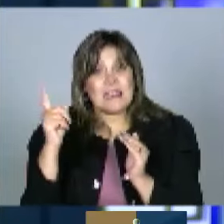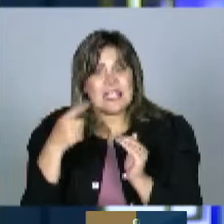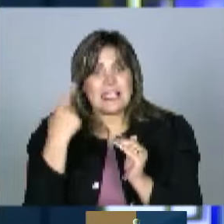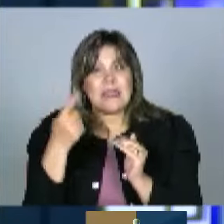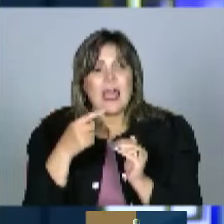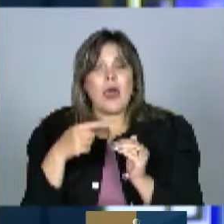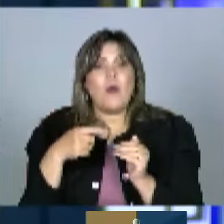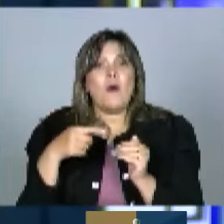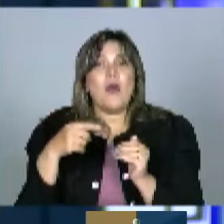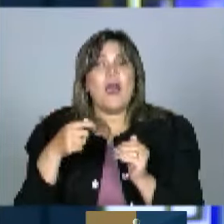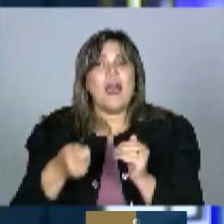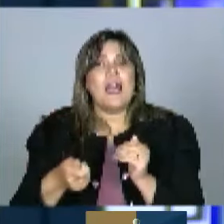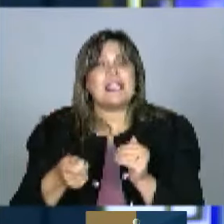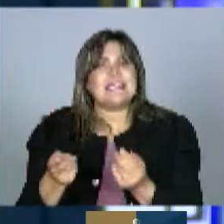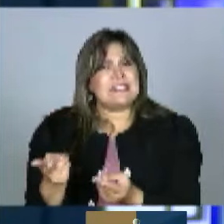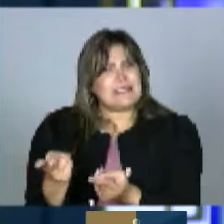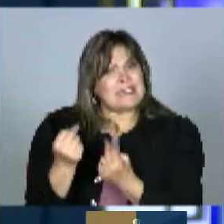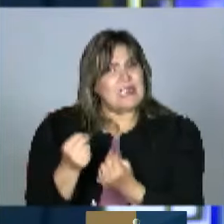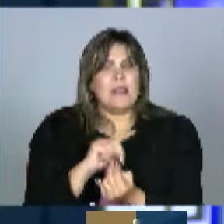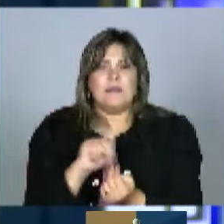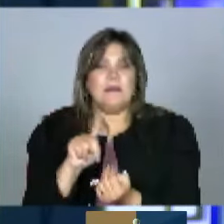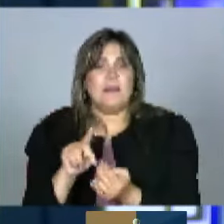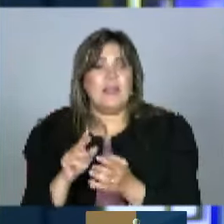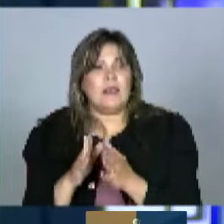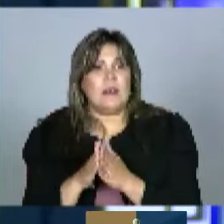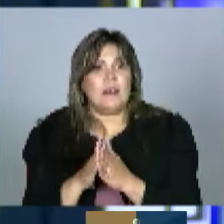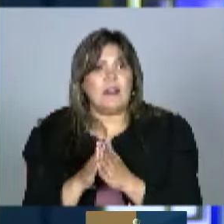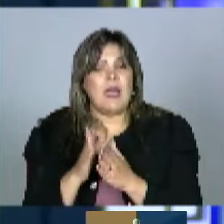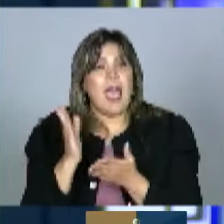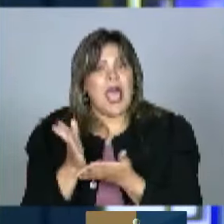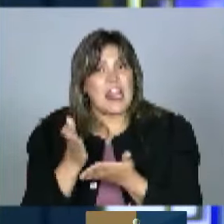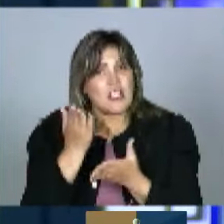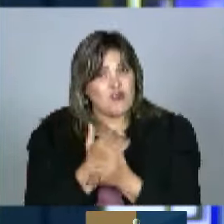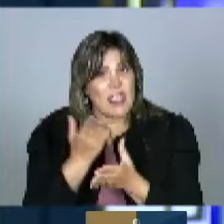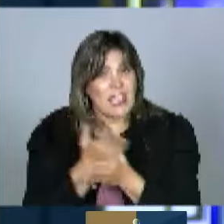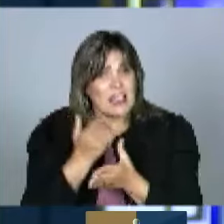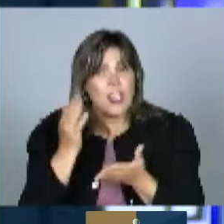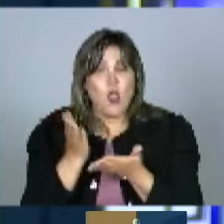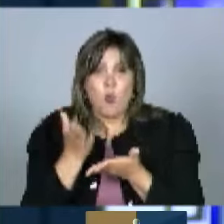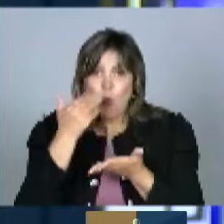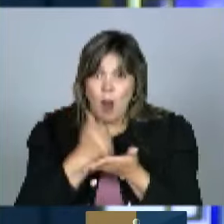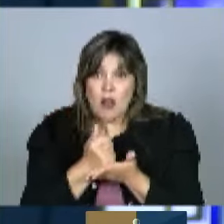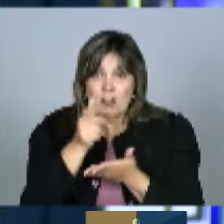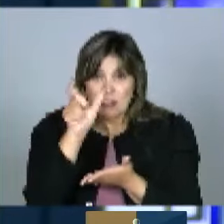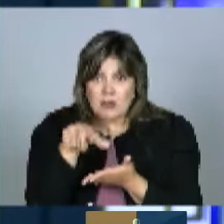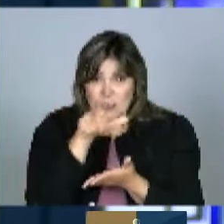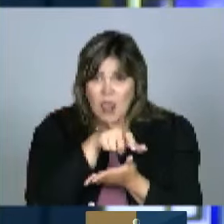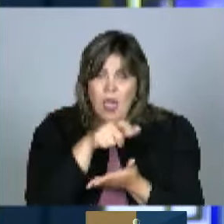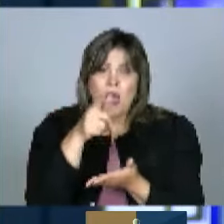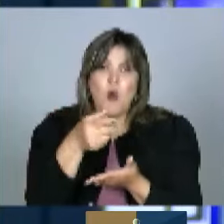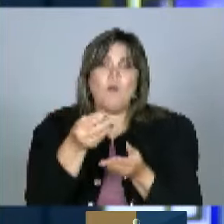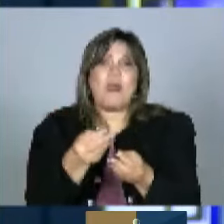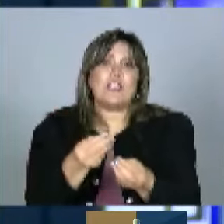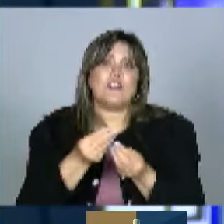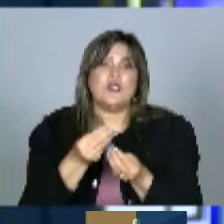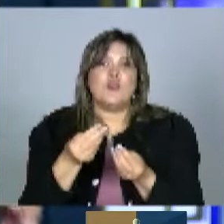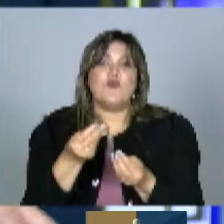ام دي دعوه مدنيه على الورثه ان هو كان مداين ليه